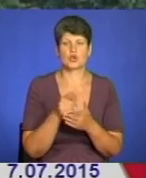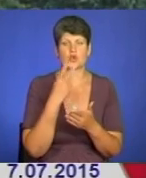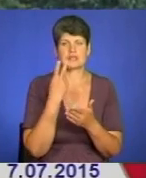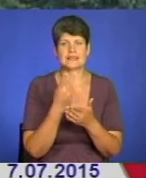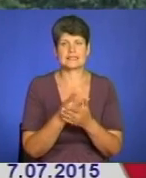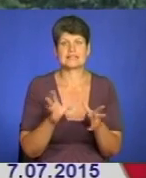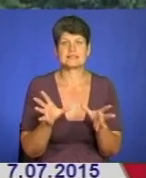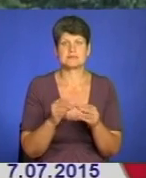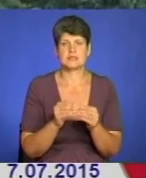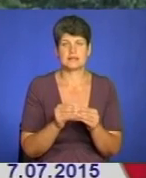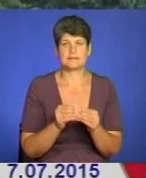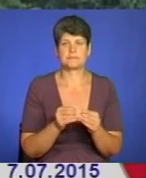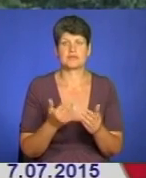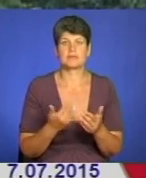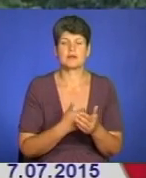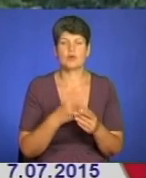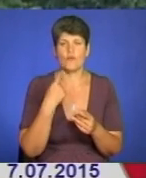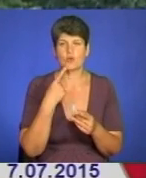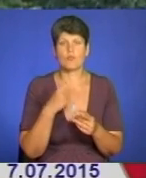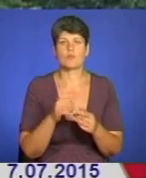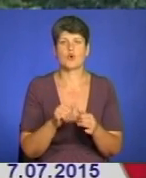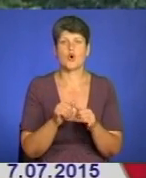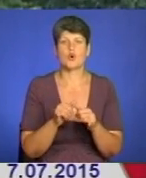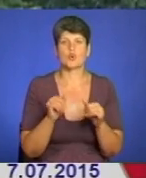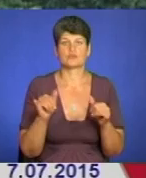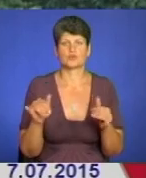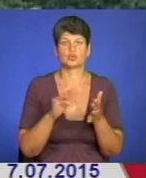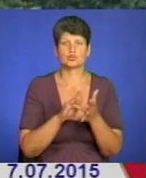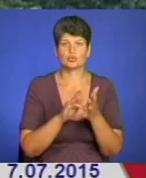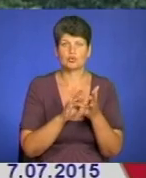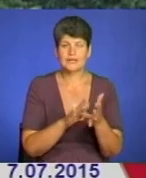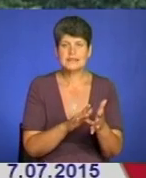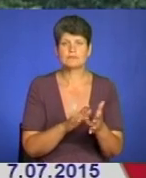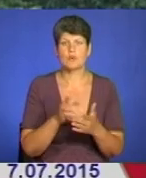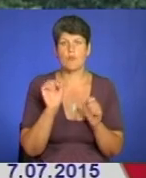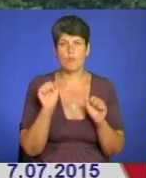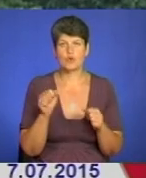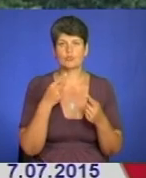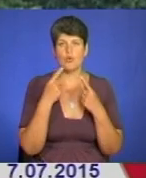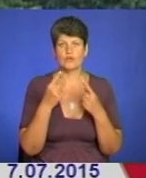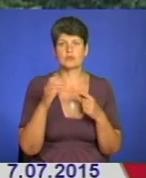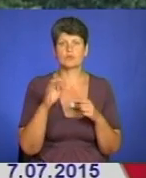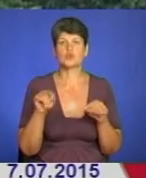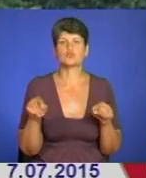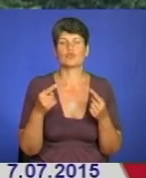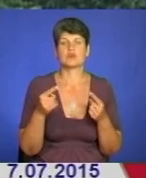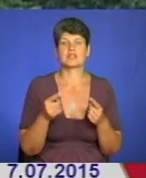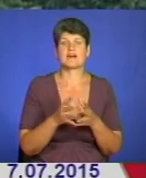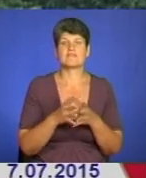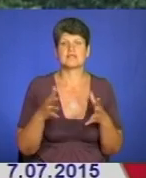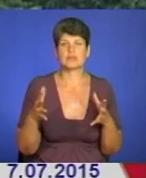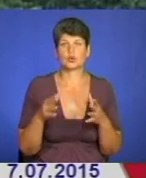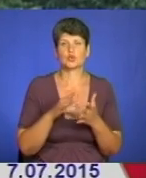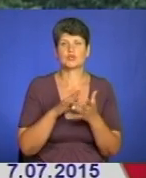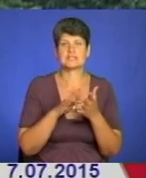І, скажімо, коли ми говоримо про розвиток туризму на Дністровському каньйоні, ми можемо говорити про створення такої великої туристичної